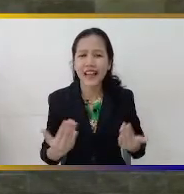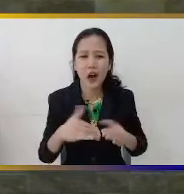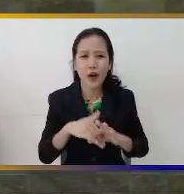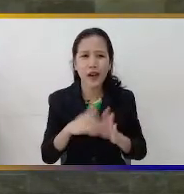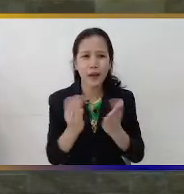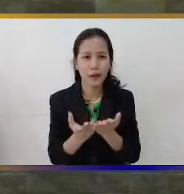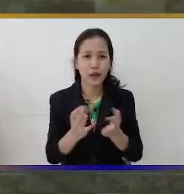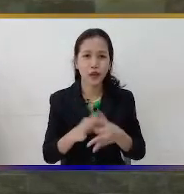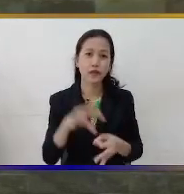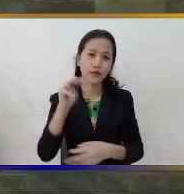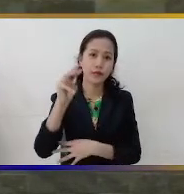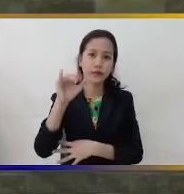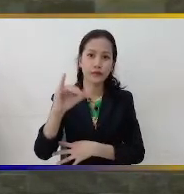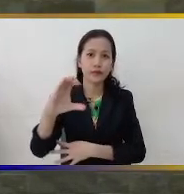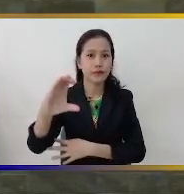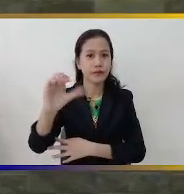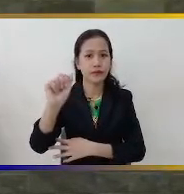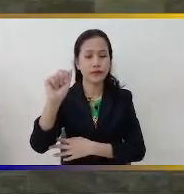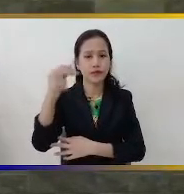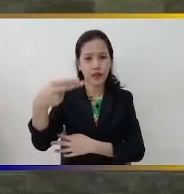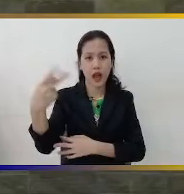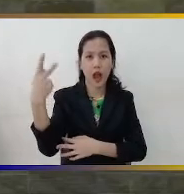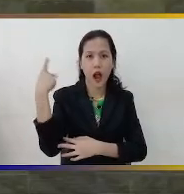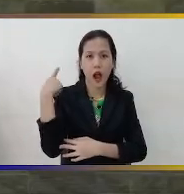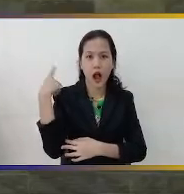Micah na meron po dito mga